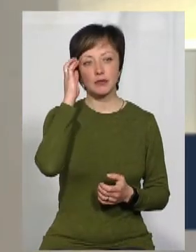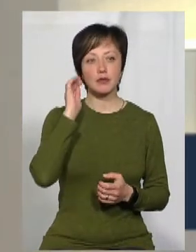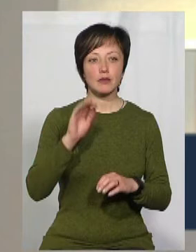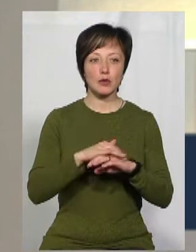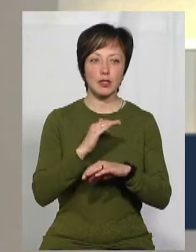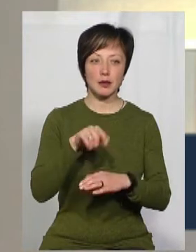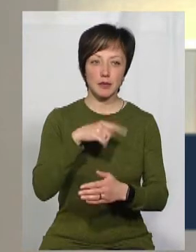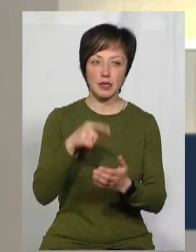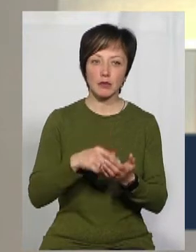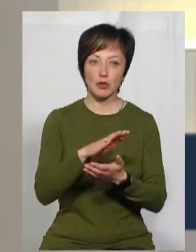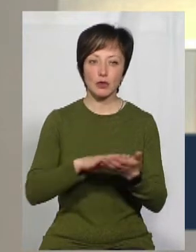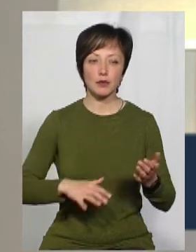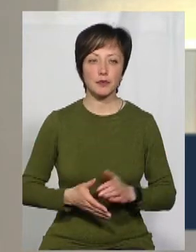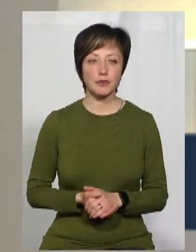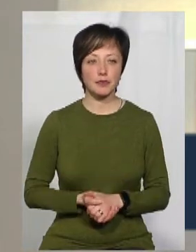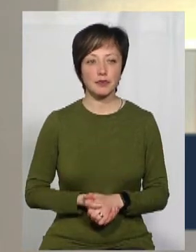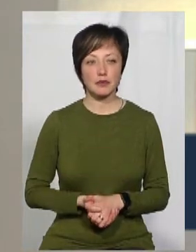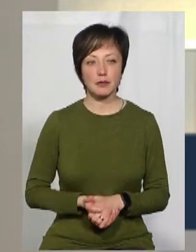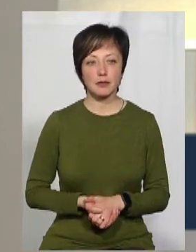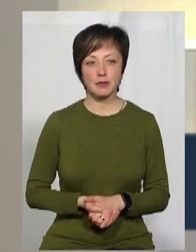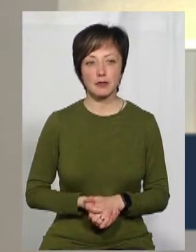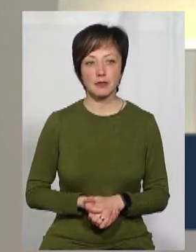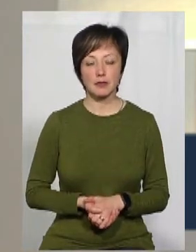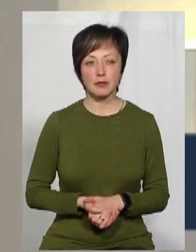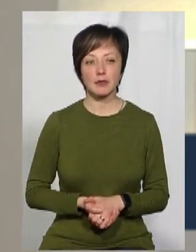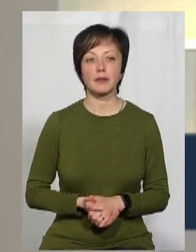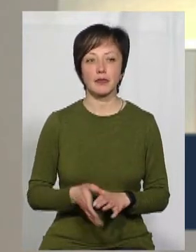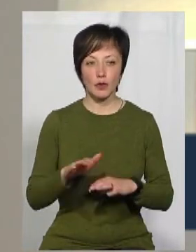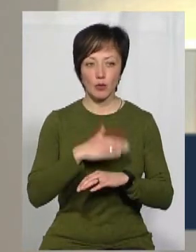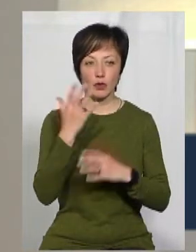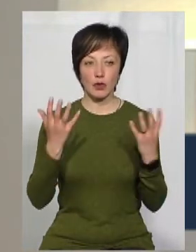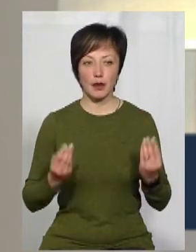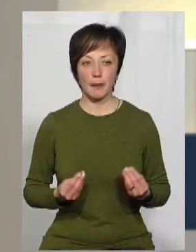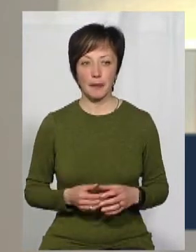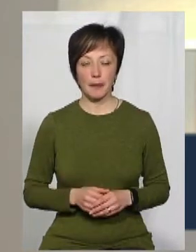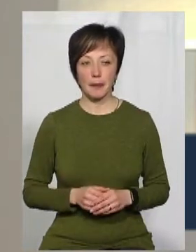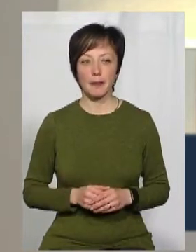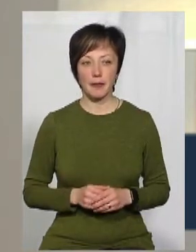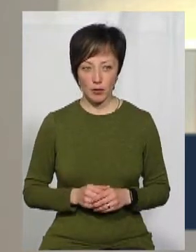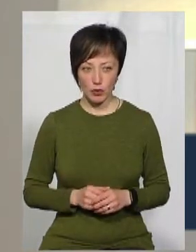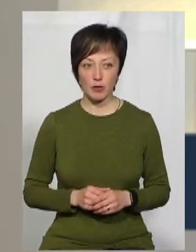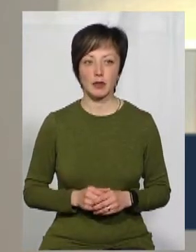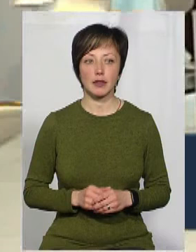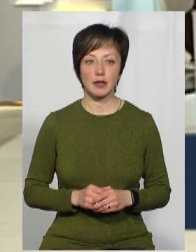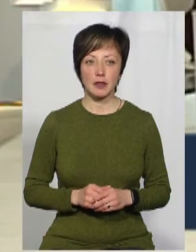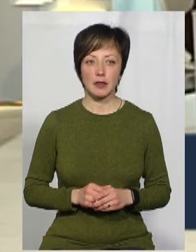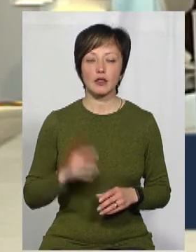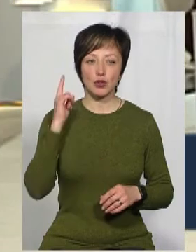Прошу, ставте питання і тоді продовжимо. Доброго дня.